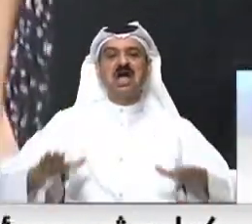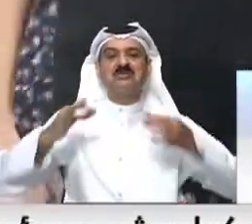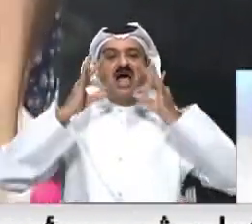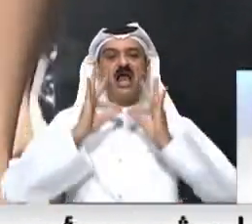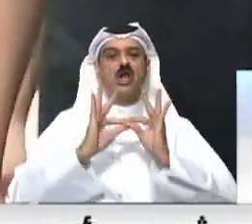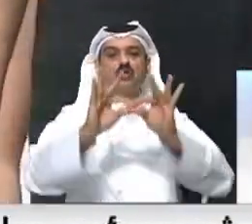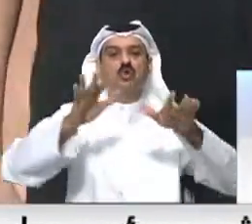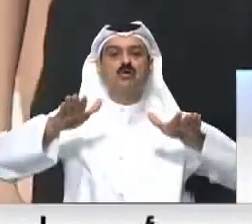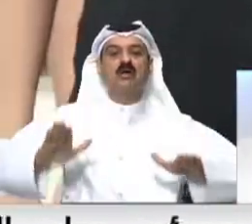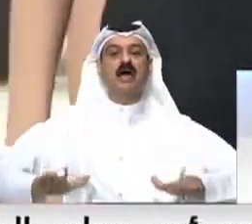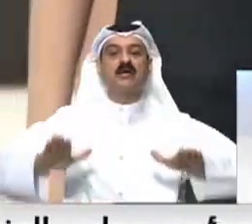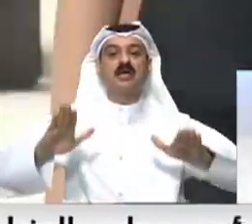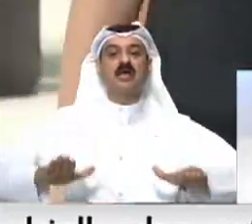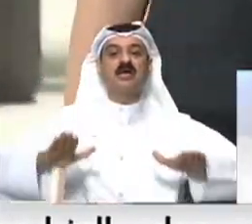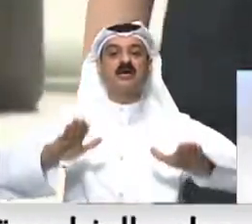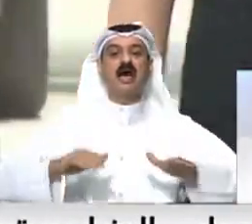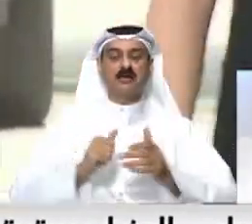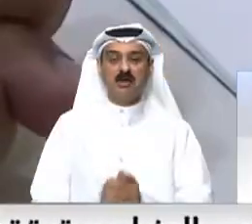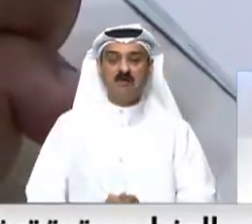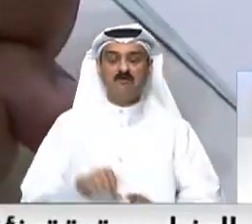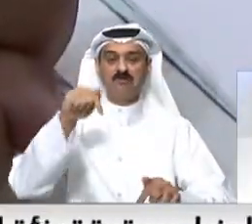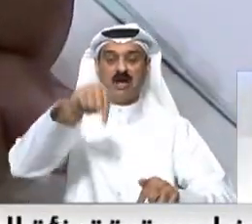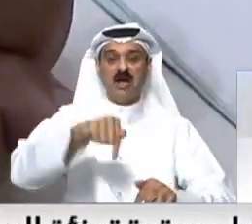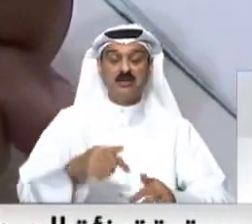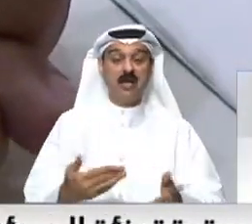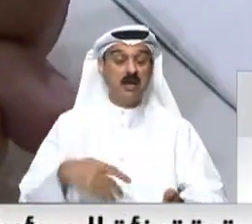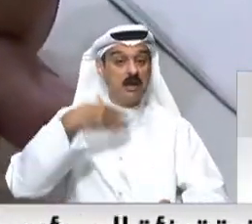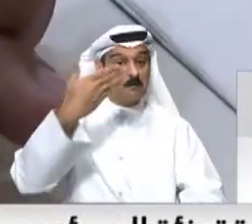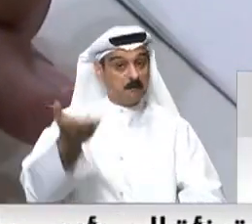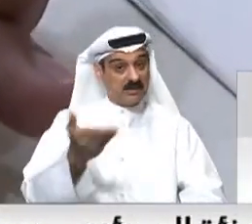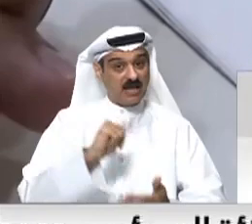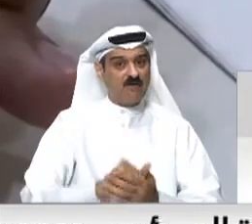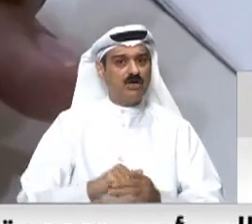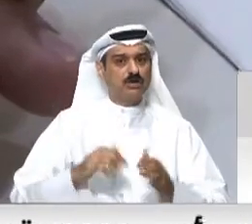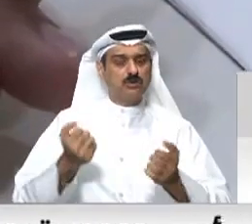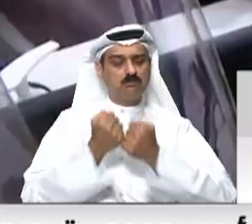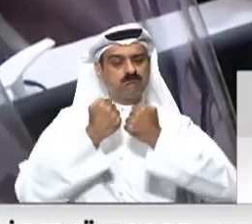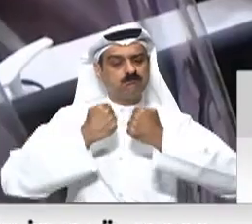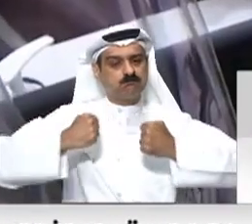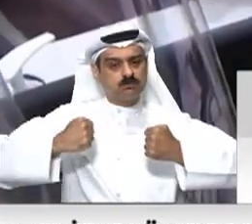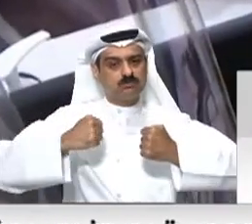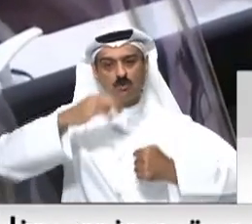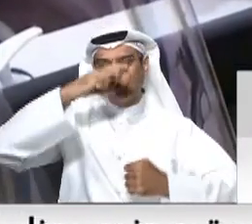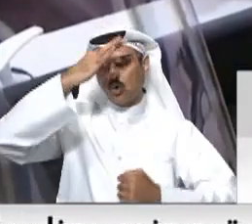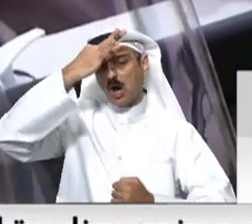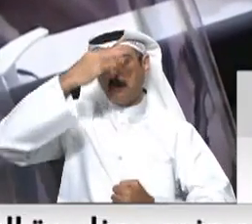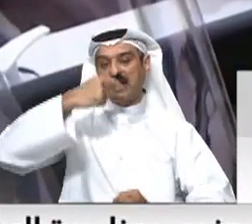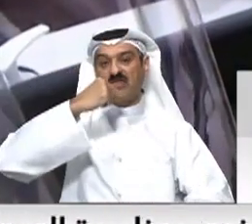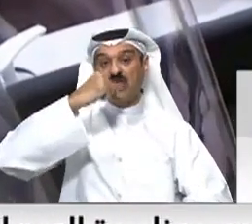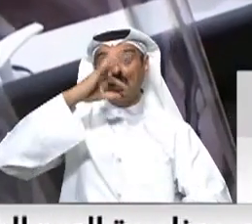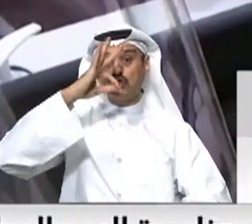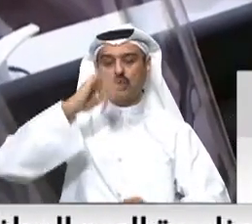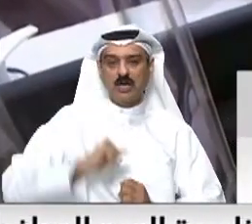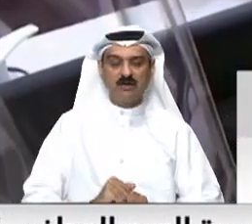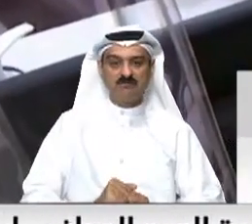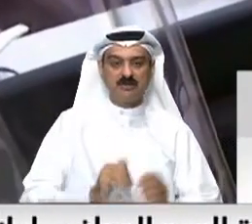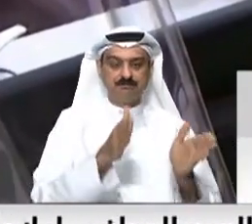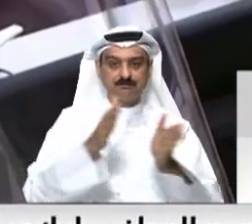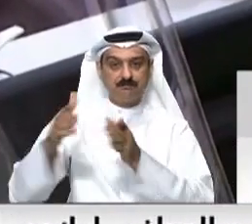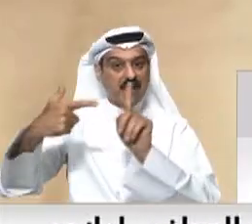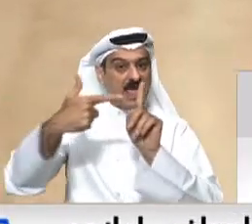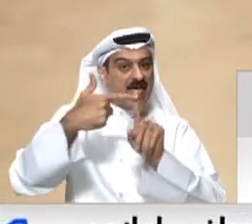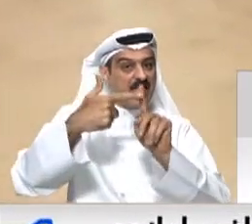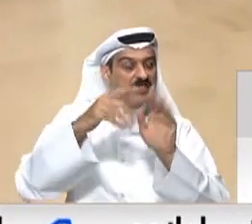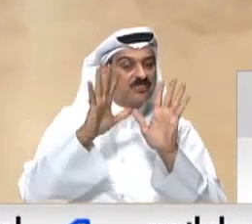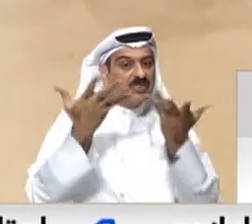طريقه عمل الانسولين يعد مرض السكري من النوع الثاني هو الشكل الاكثر شيوعا ويعاني الاشخاص المصابون به